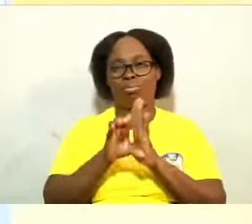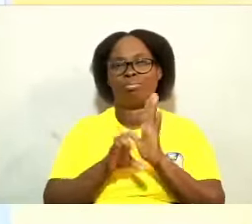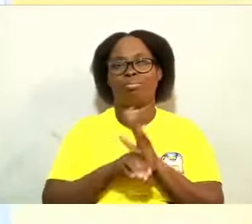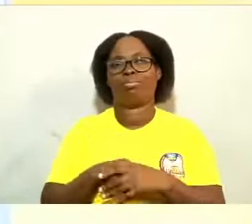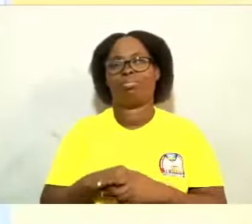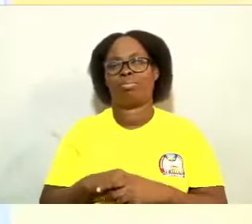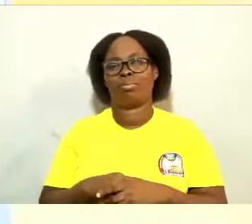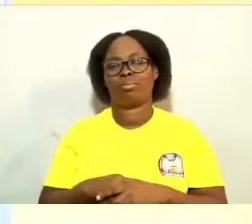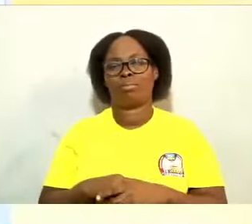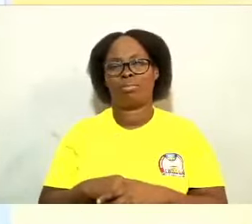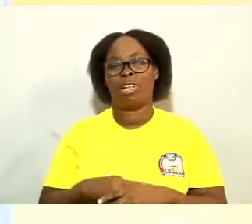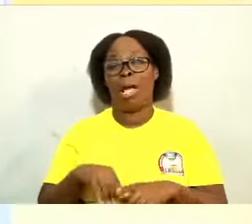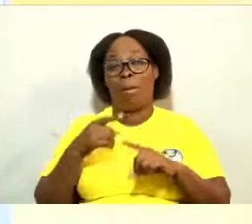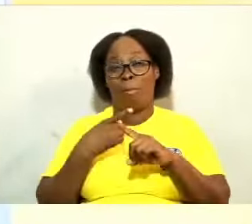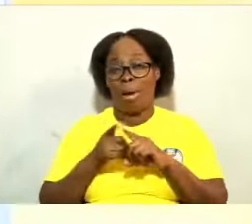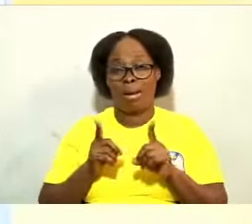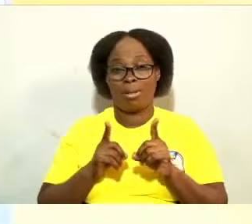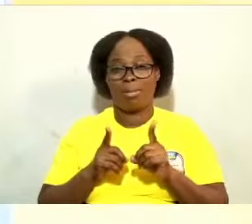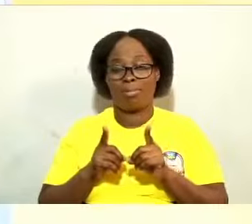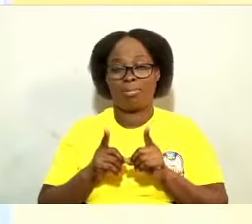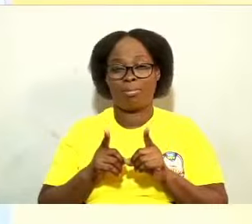nikizikubali, lakini